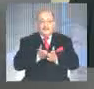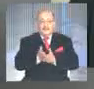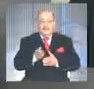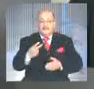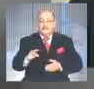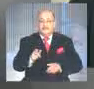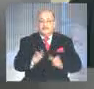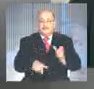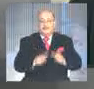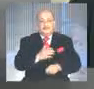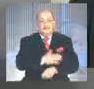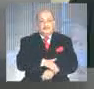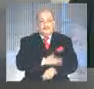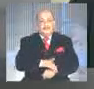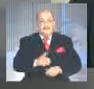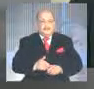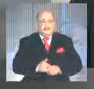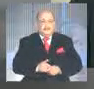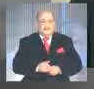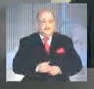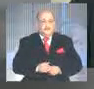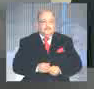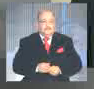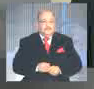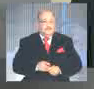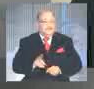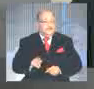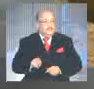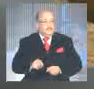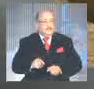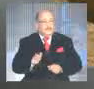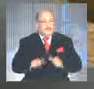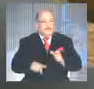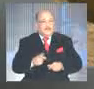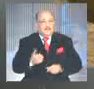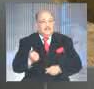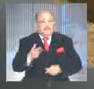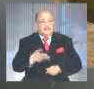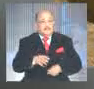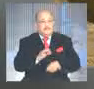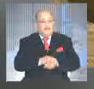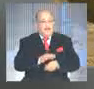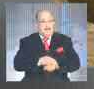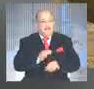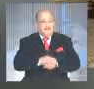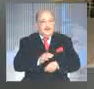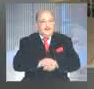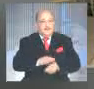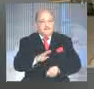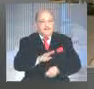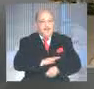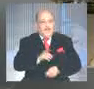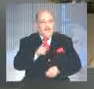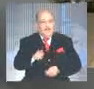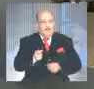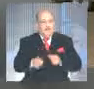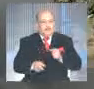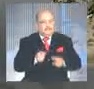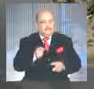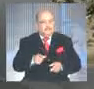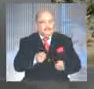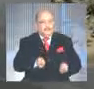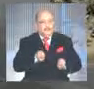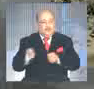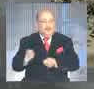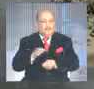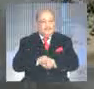علينا القطاع هذا ومشت إلا في اتجاه العمال الحراسة والنظافة. في انتظار تسوية هذا الملف لجأت بعض البلديات إلى